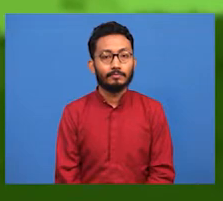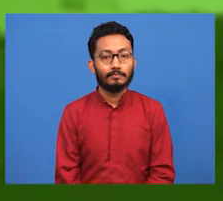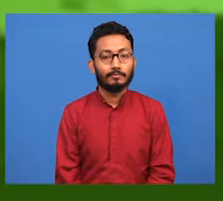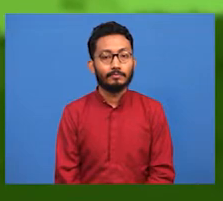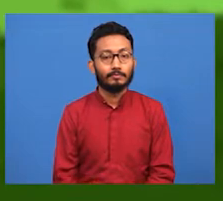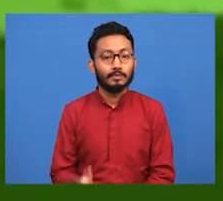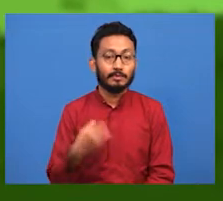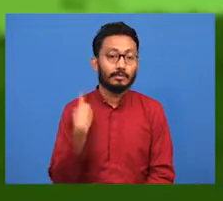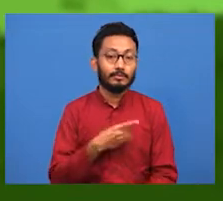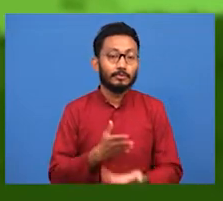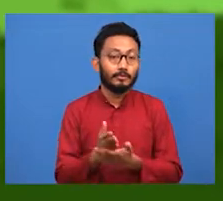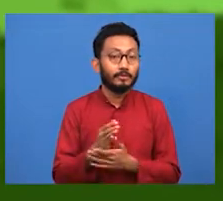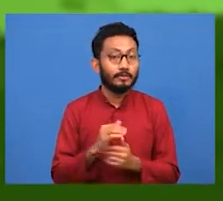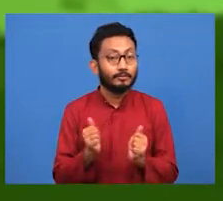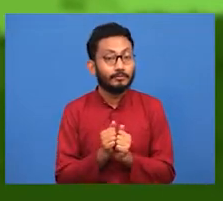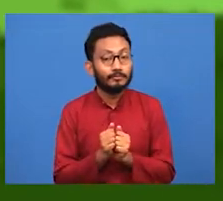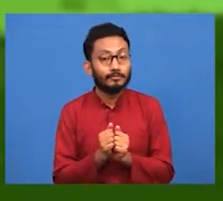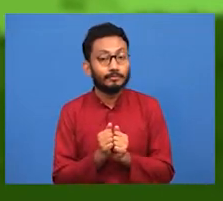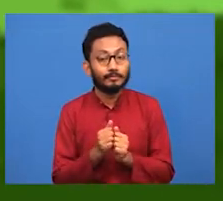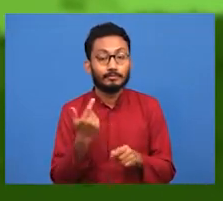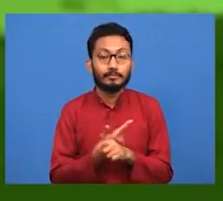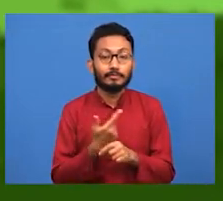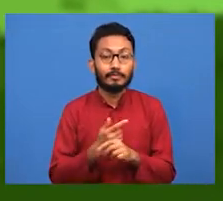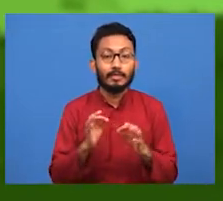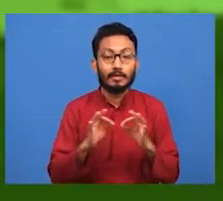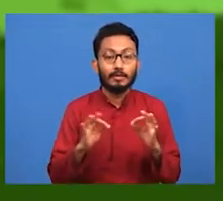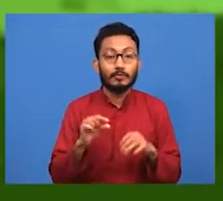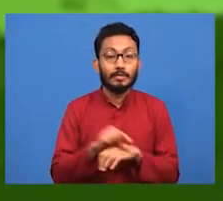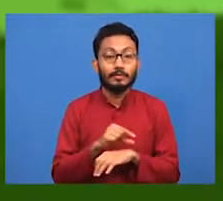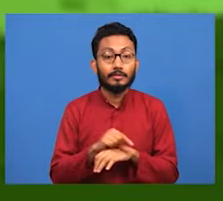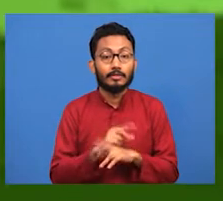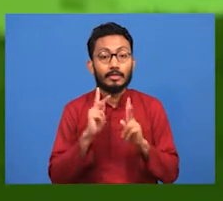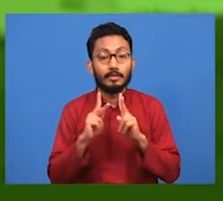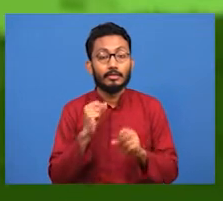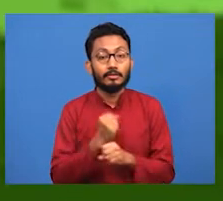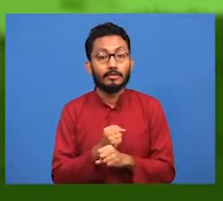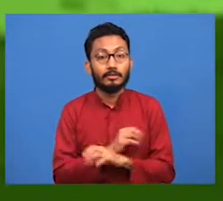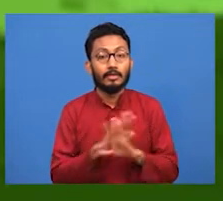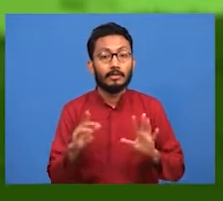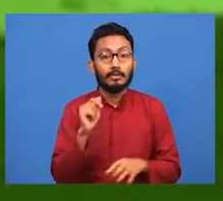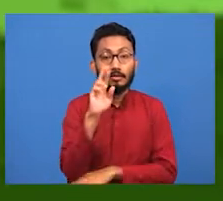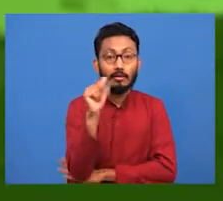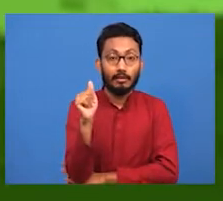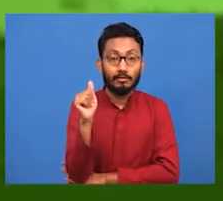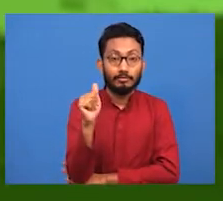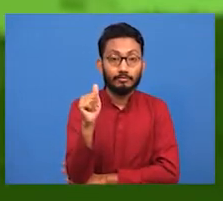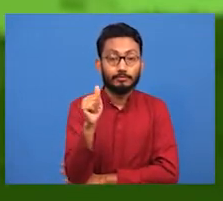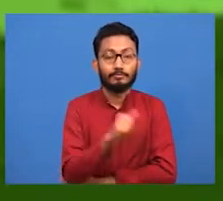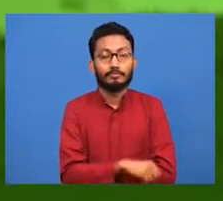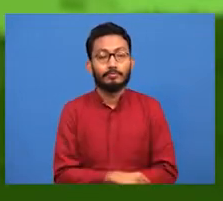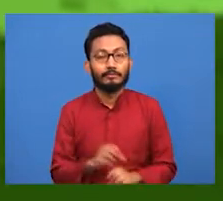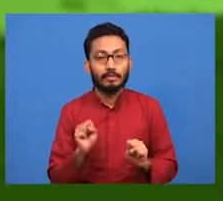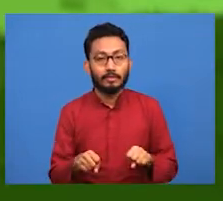Mari kita teruskan dengan binaan ayat menggunakan kata kerja aktif tak transitif pula.